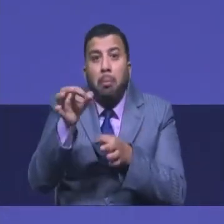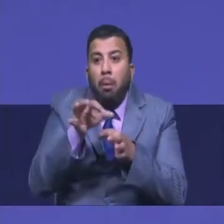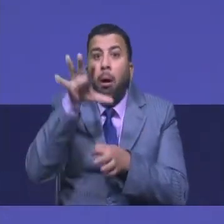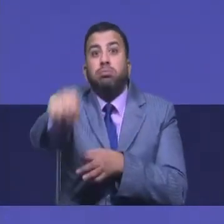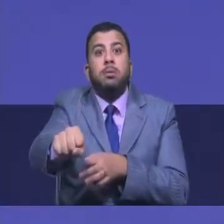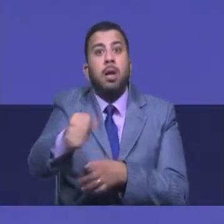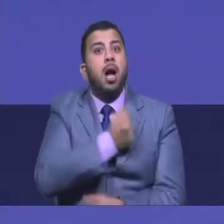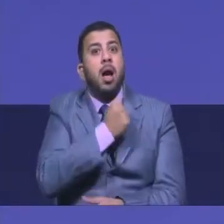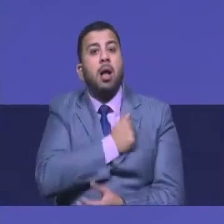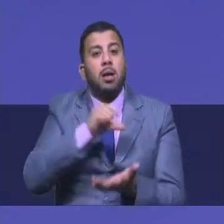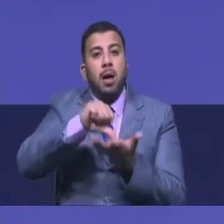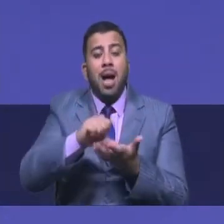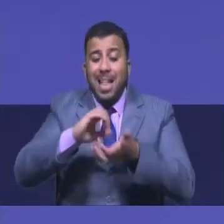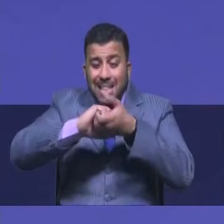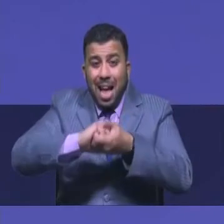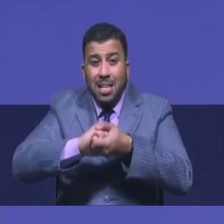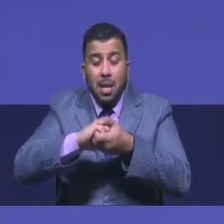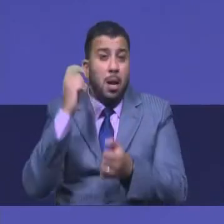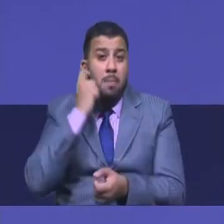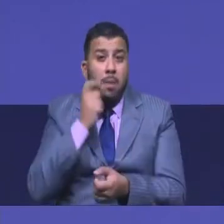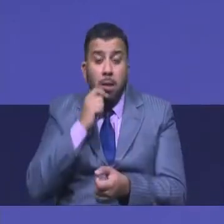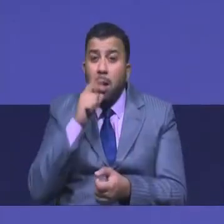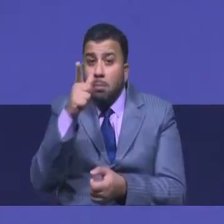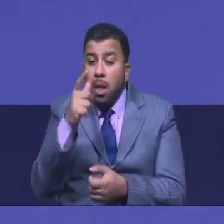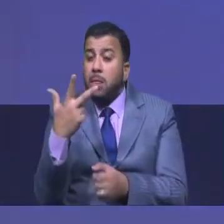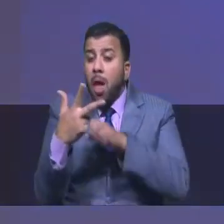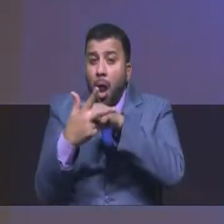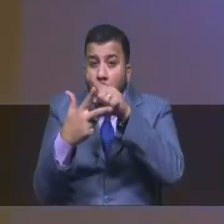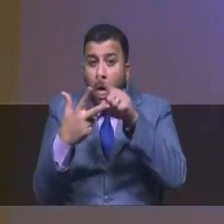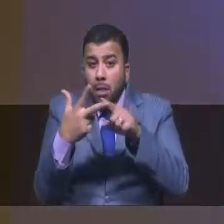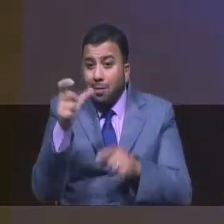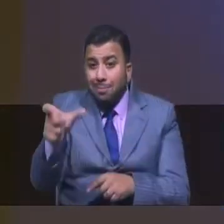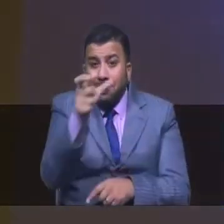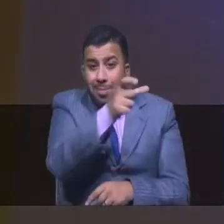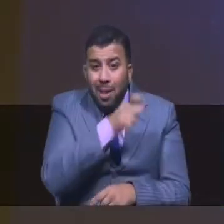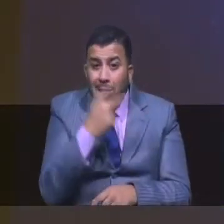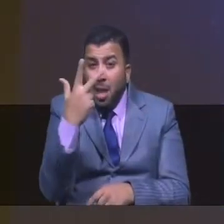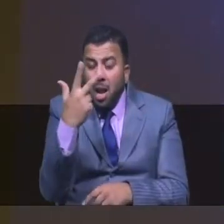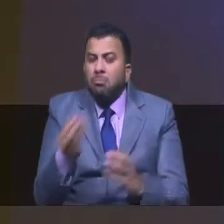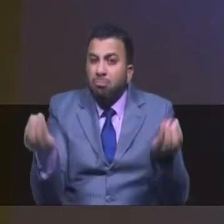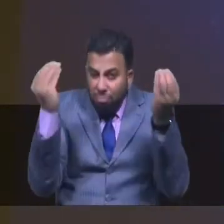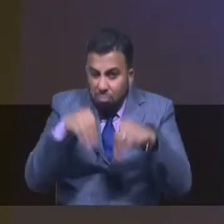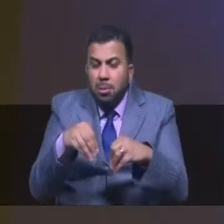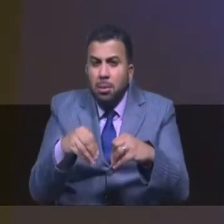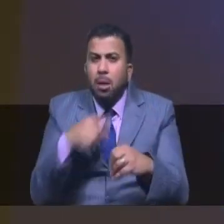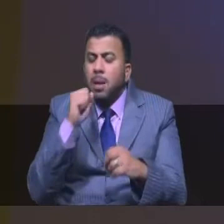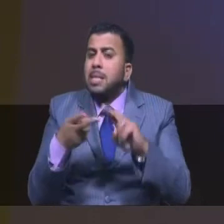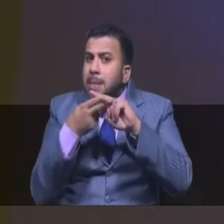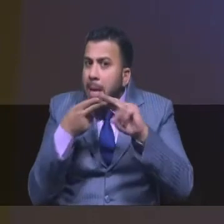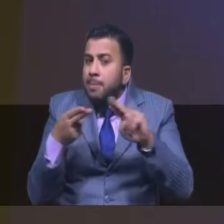قام الاتحاد حتى تبنت الإمارات قضية الجزر الثلاث، وما زالت تكثف تحركاتها